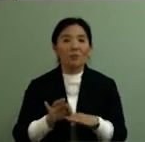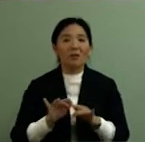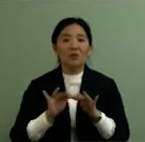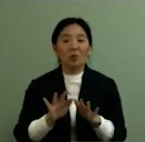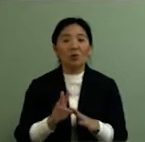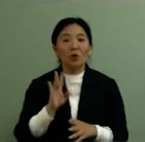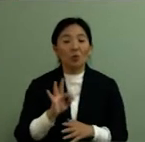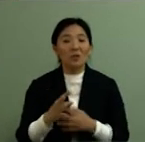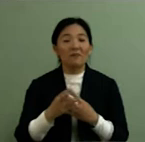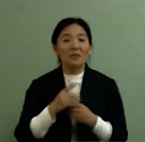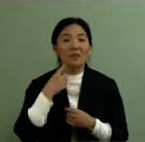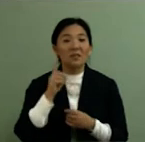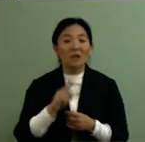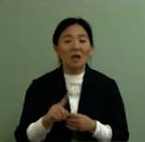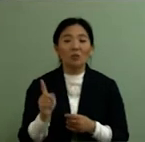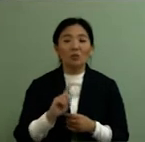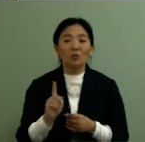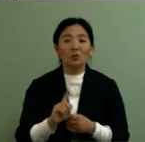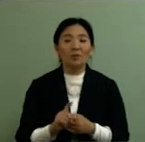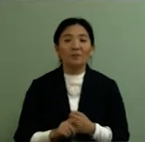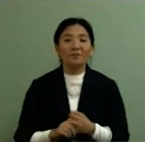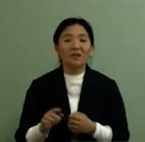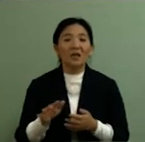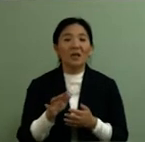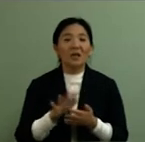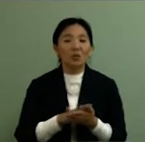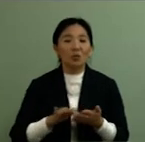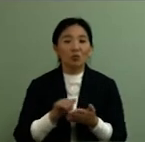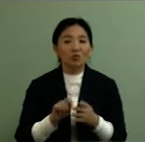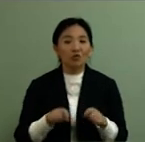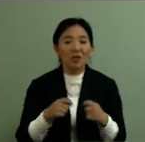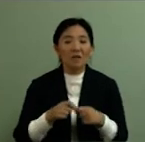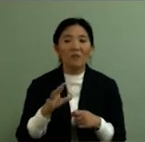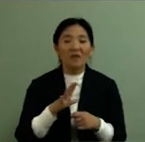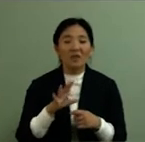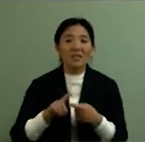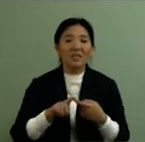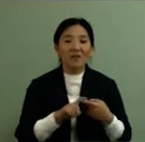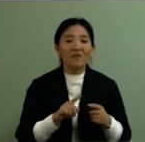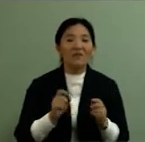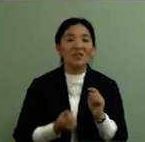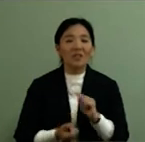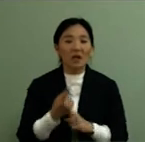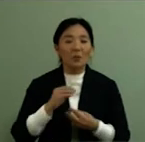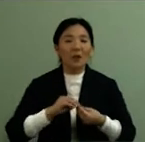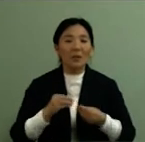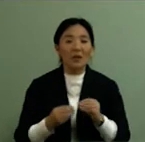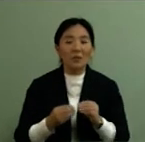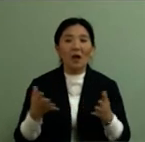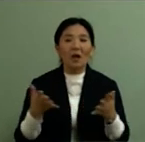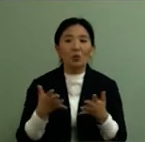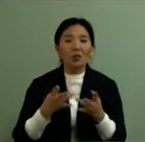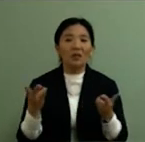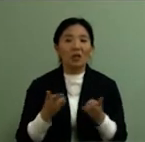но мы с вами знаем, что разрушение вызывает рассвязь, значит, возникает проблема,